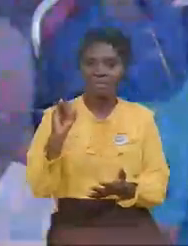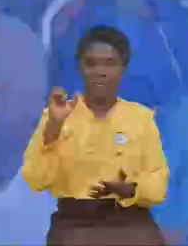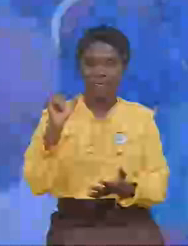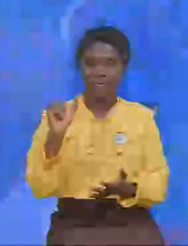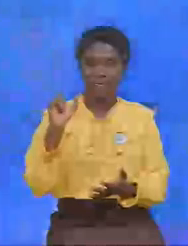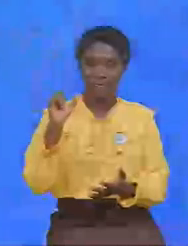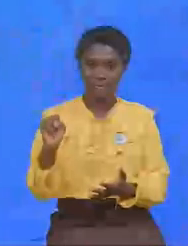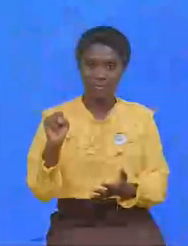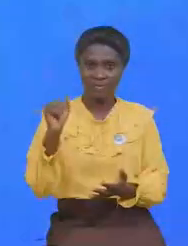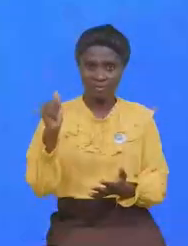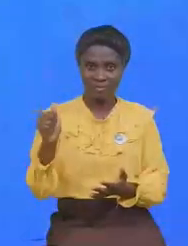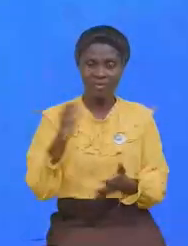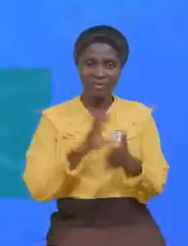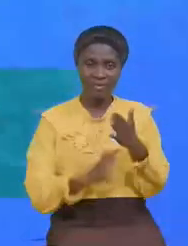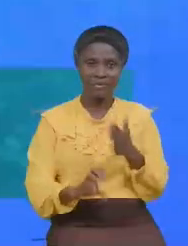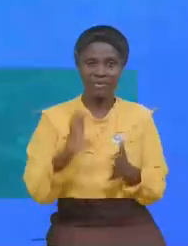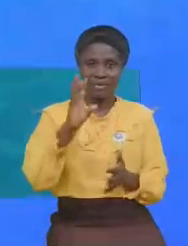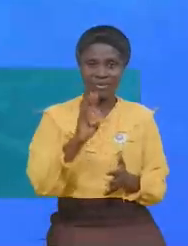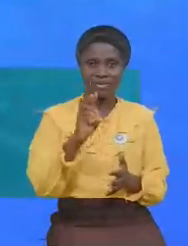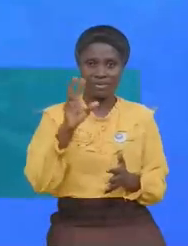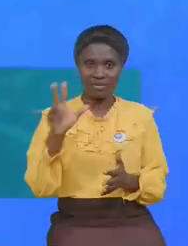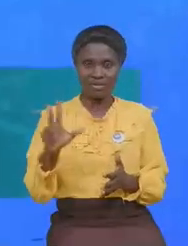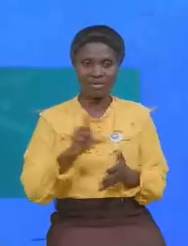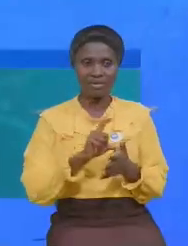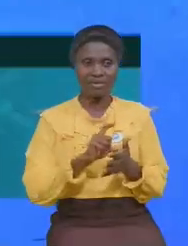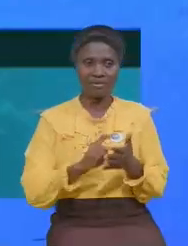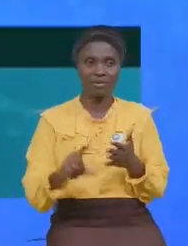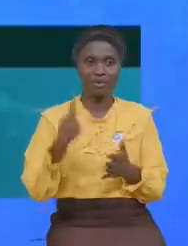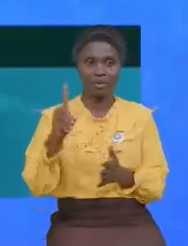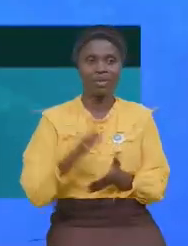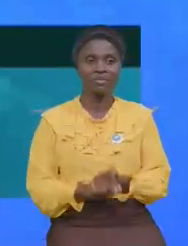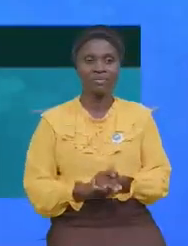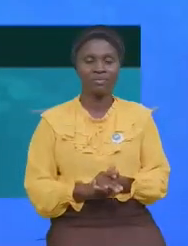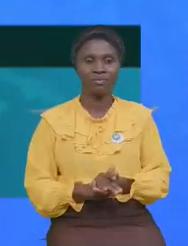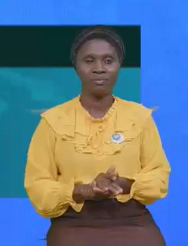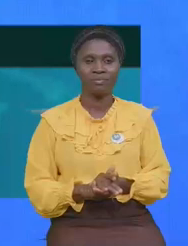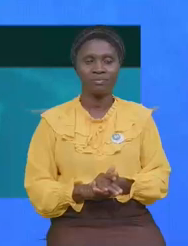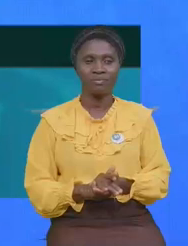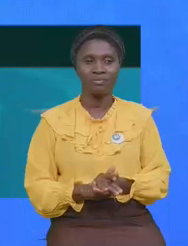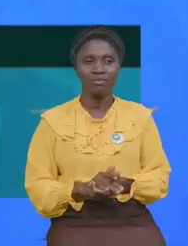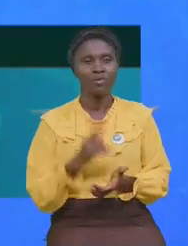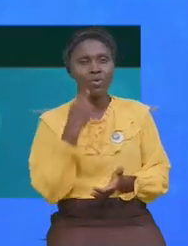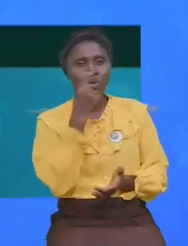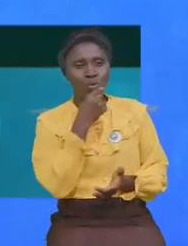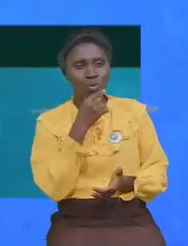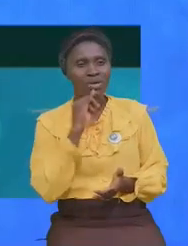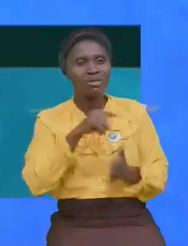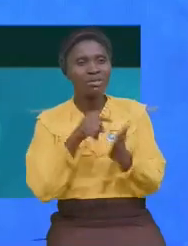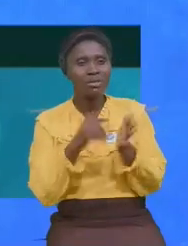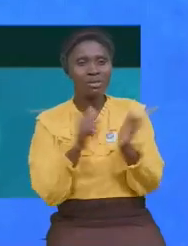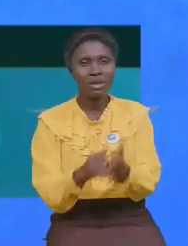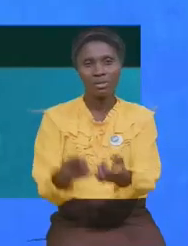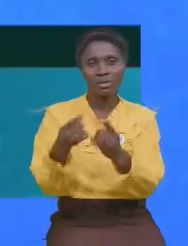Esaïe 63, verset 1, qui est celui-ci qui vient